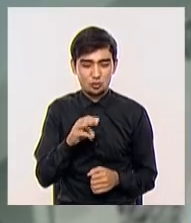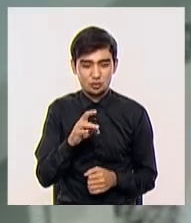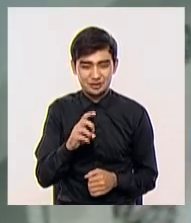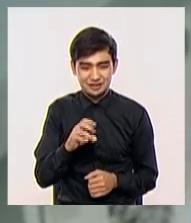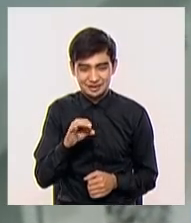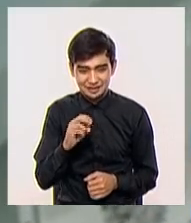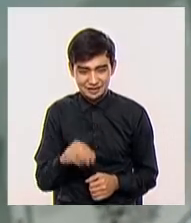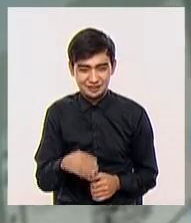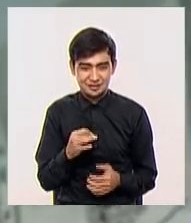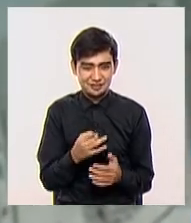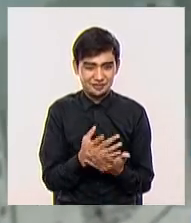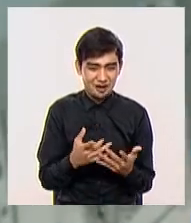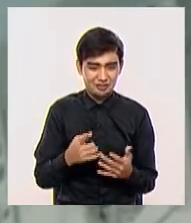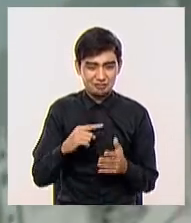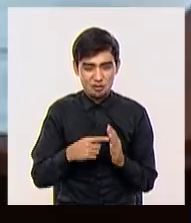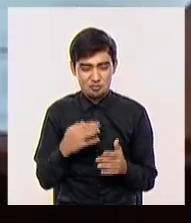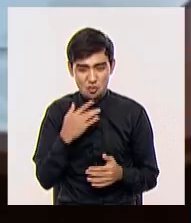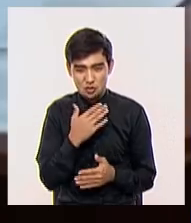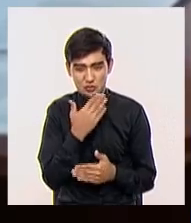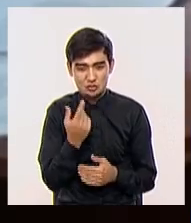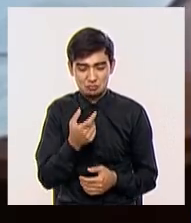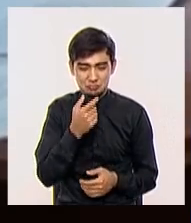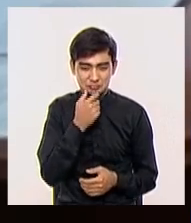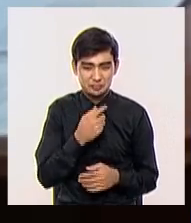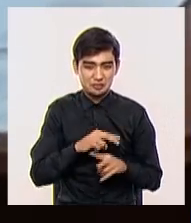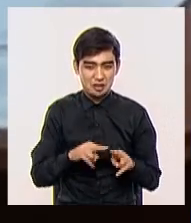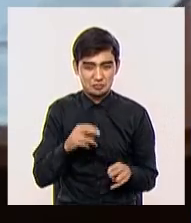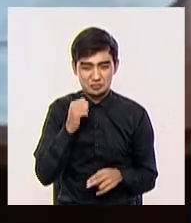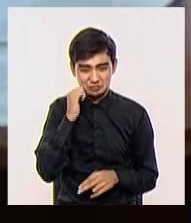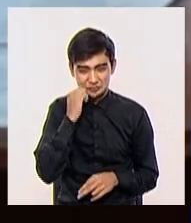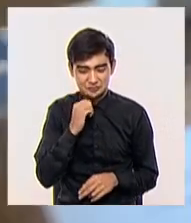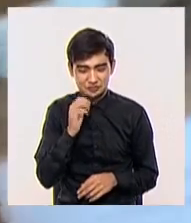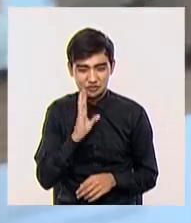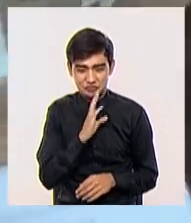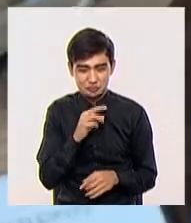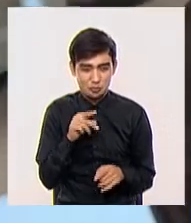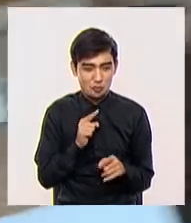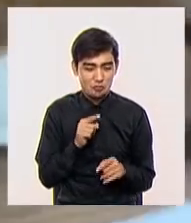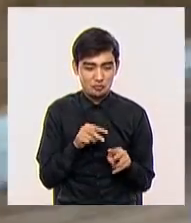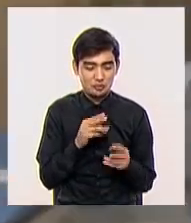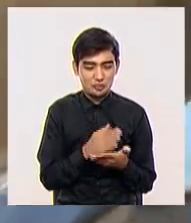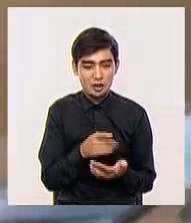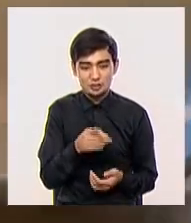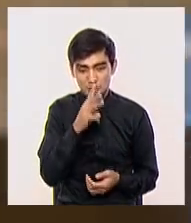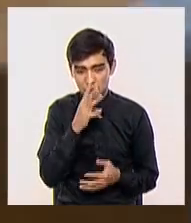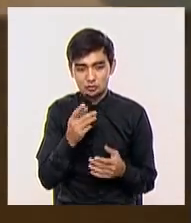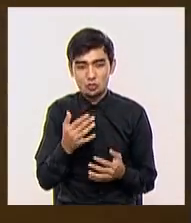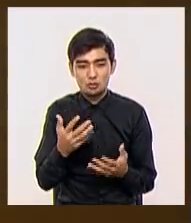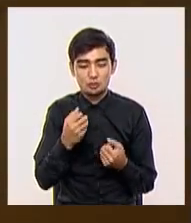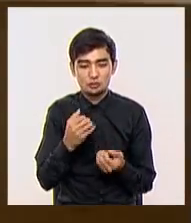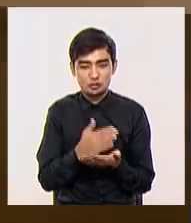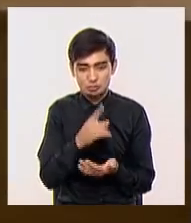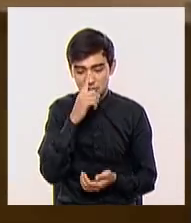күзетке қажет басқа да құрылғылар жоқ, тек қарапайым зейнеткер күзетеді. Вот сколько вы получаете